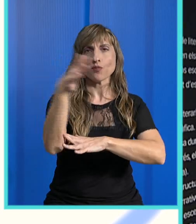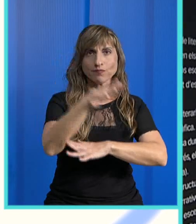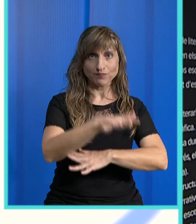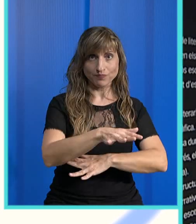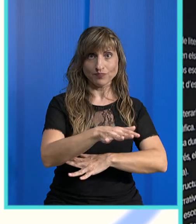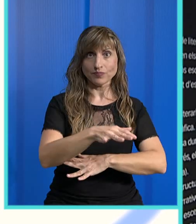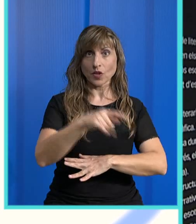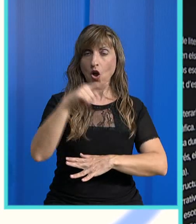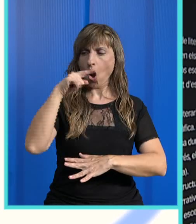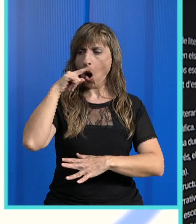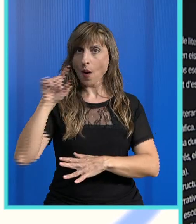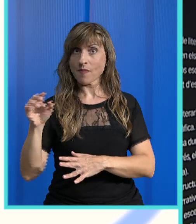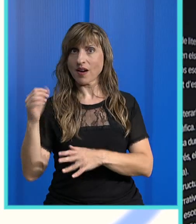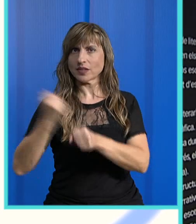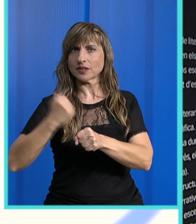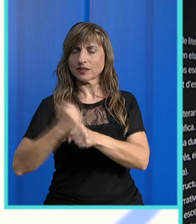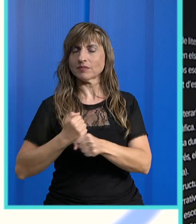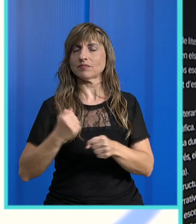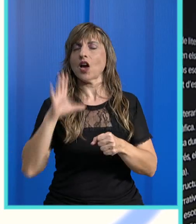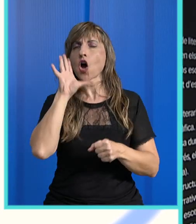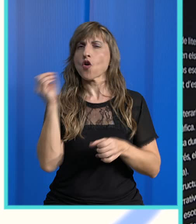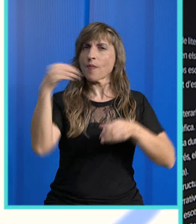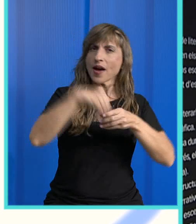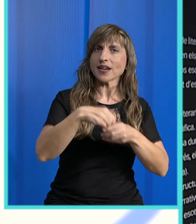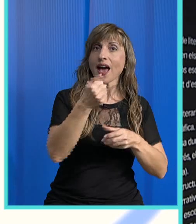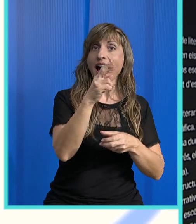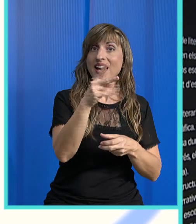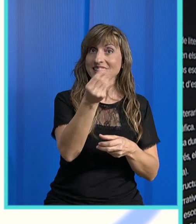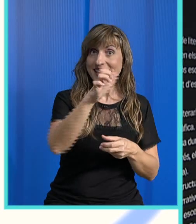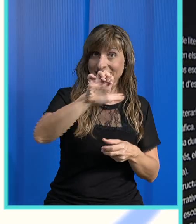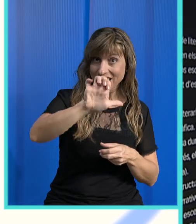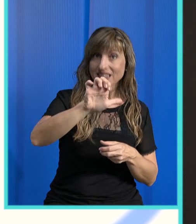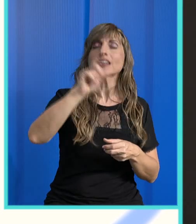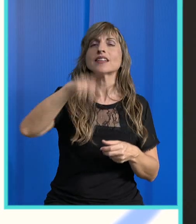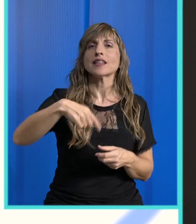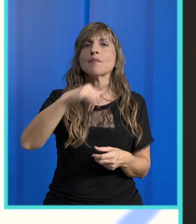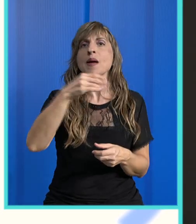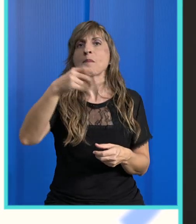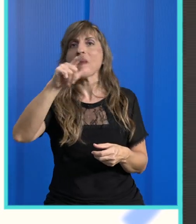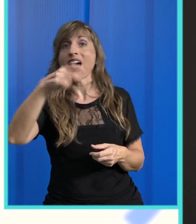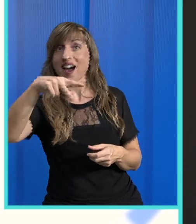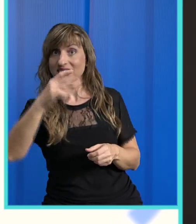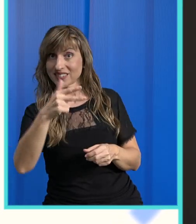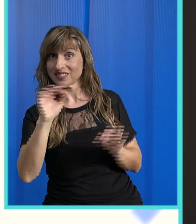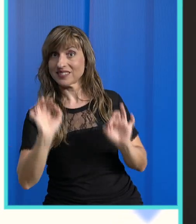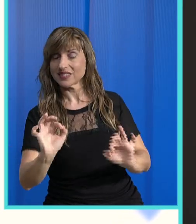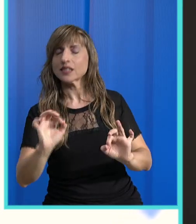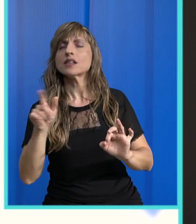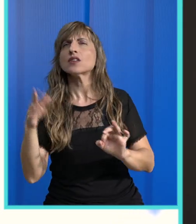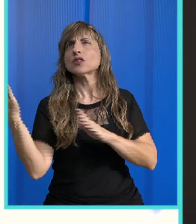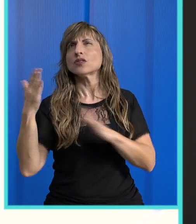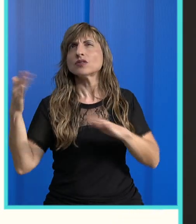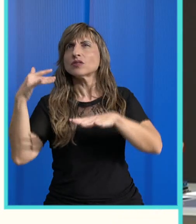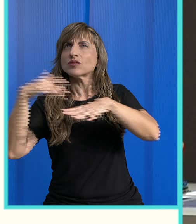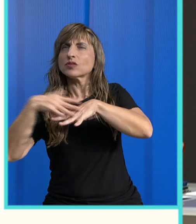Home fort dels governs de Maiter perquè Joan Blanc va ser regidor de diferents àrees de l'Ajuntament de Badalona entre elles la d'urbanisme durant els anys